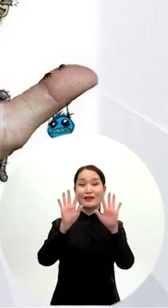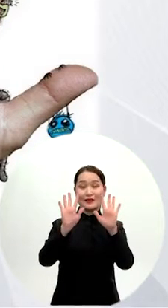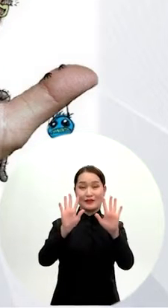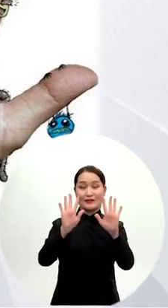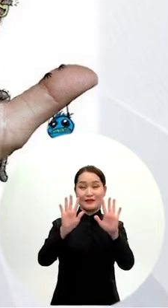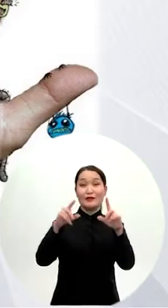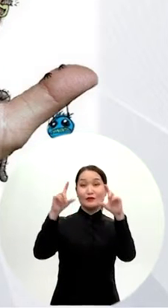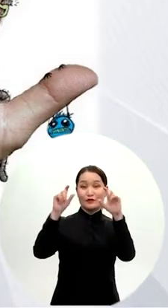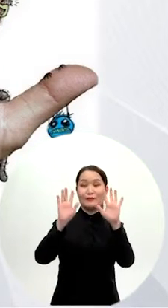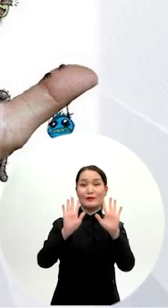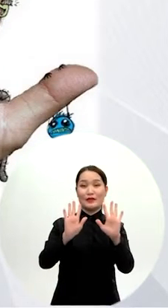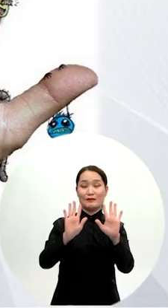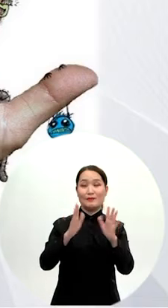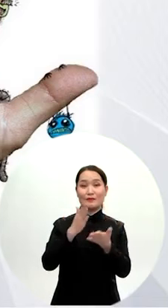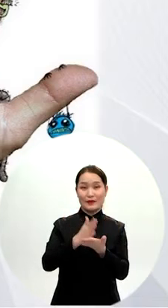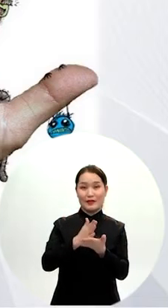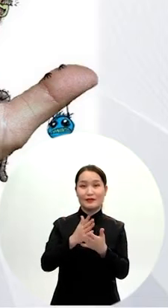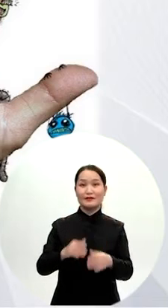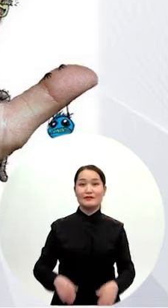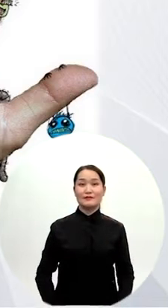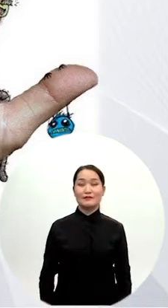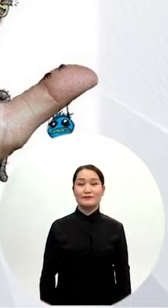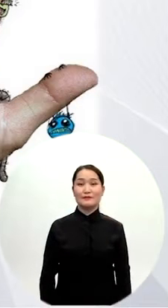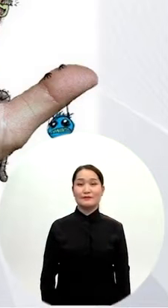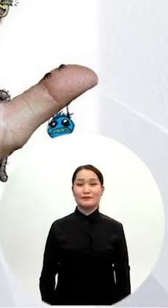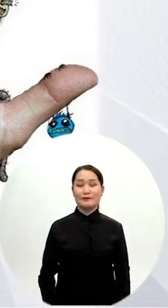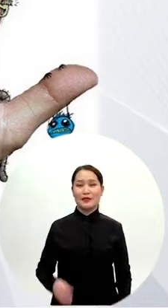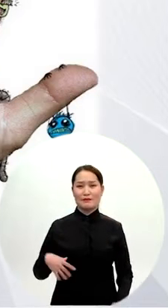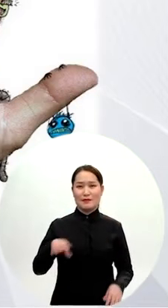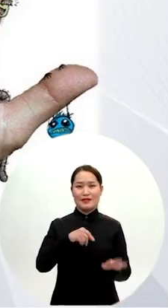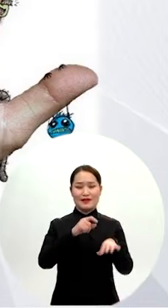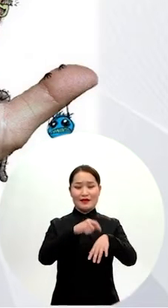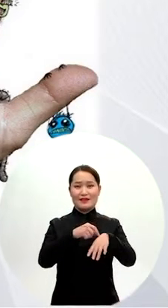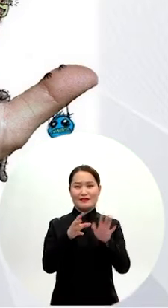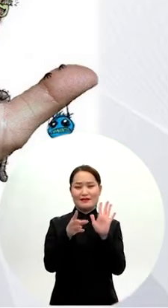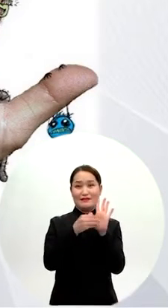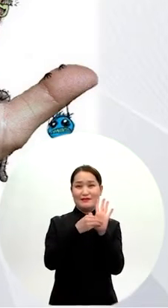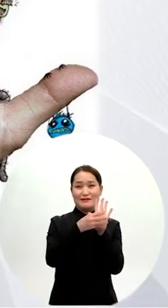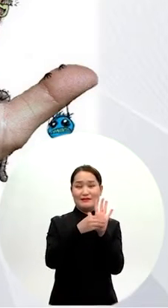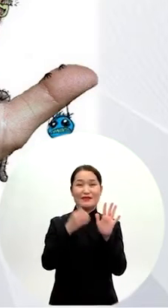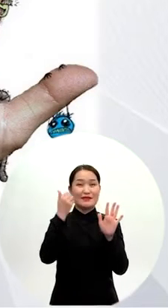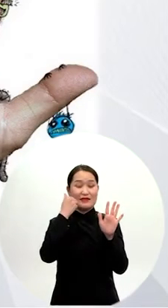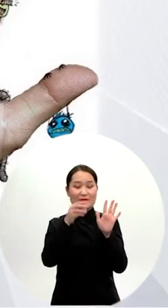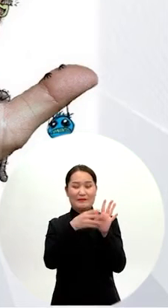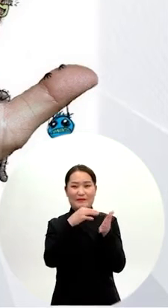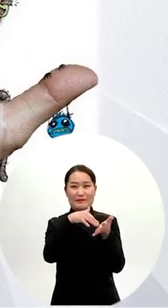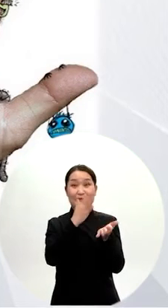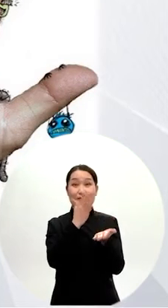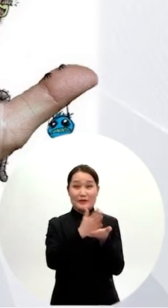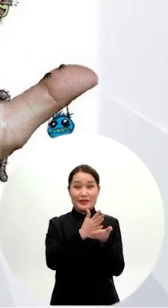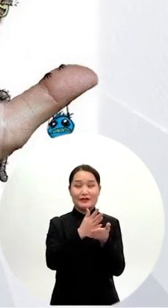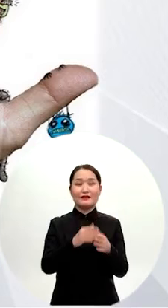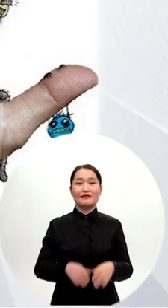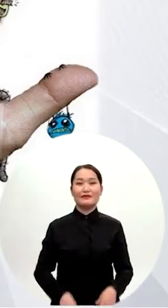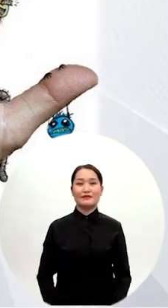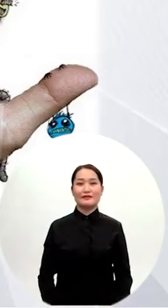хоёр гарын зураг гаргасан байна тийм ээ. За энэ дээр за бидний гарт наалдсан бохир нянгууд харагдаж байна уу? За эдгээр